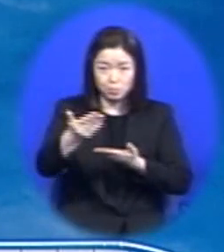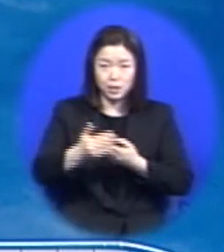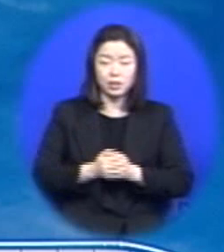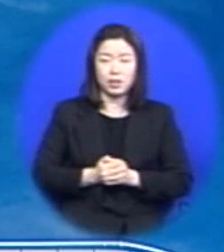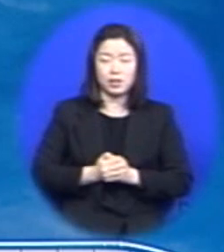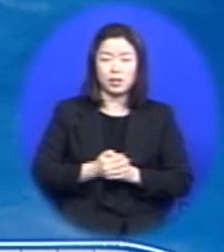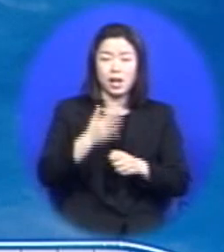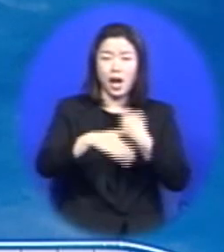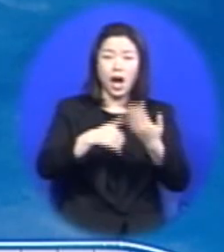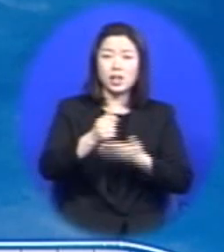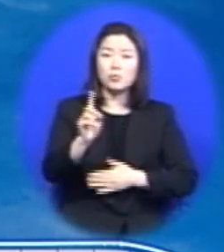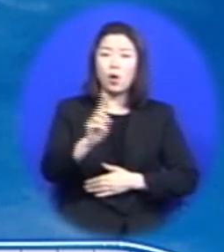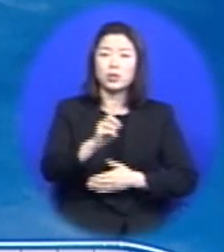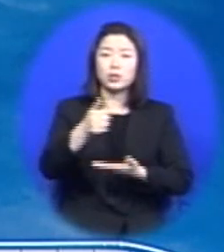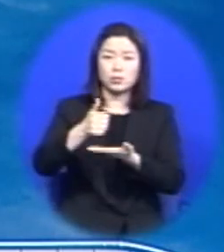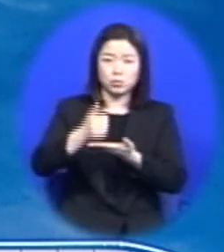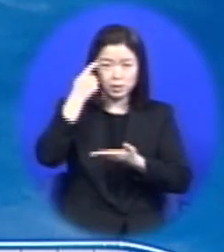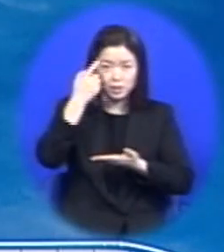하나님은 어떤 분이세요?